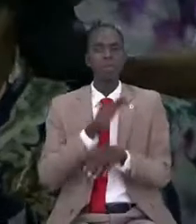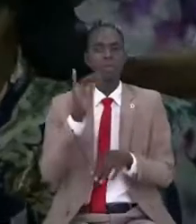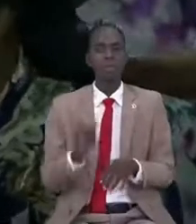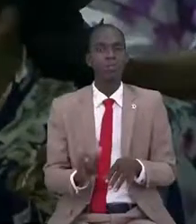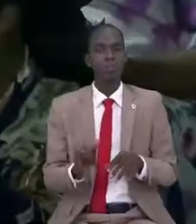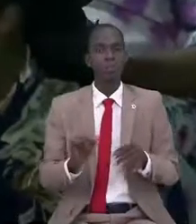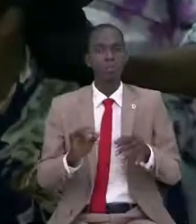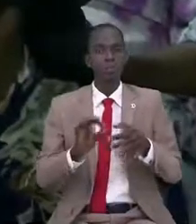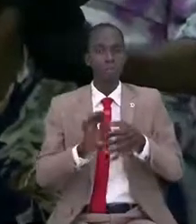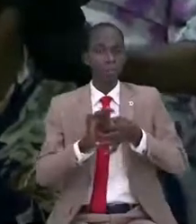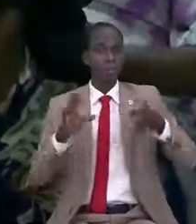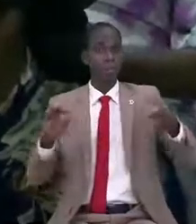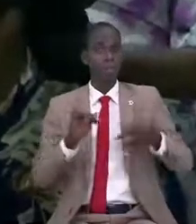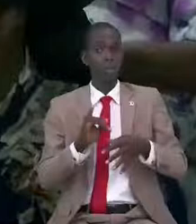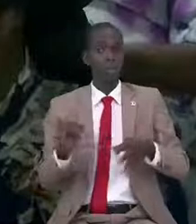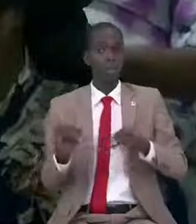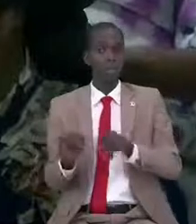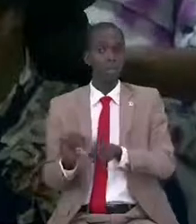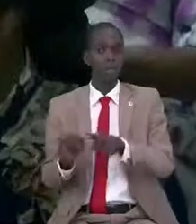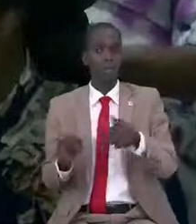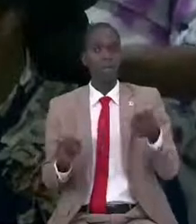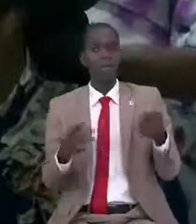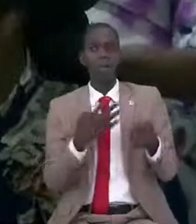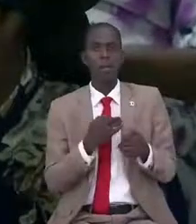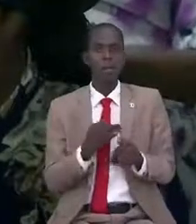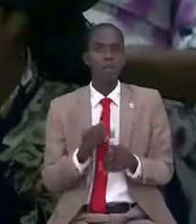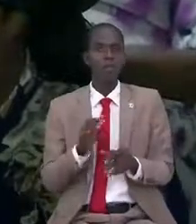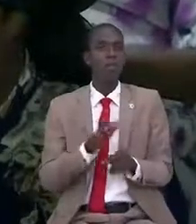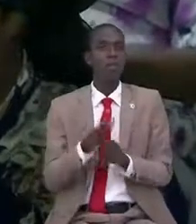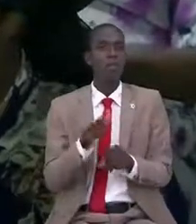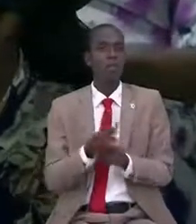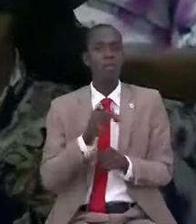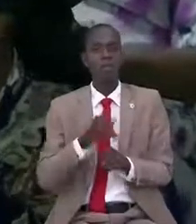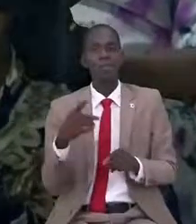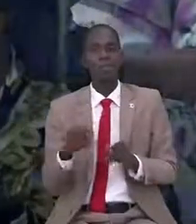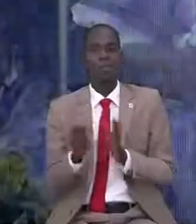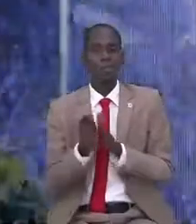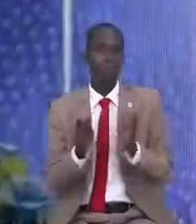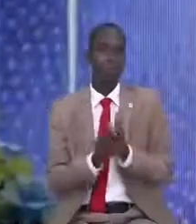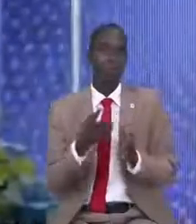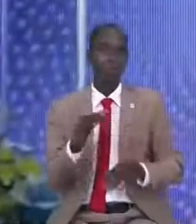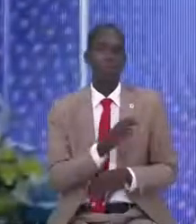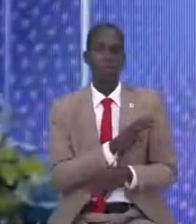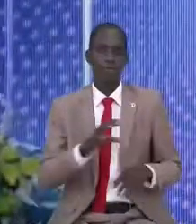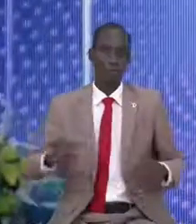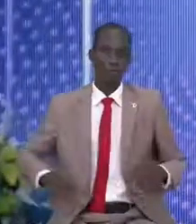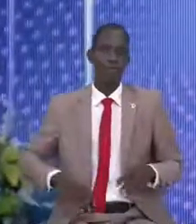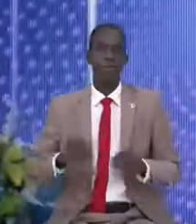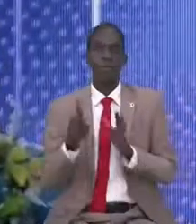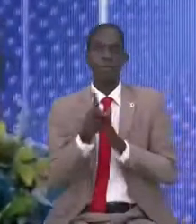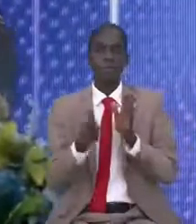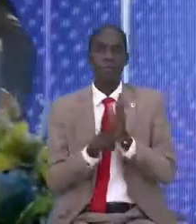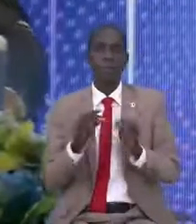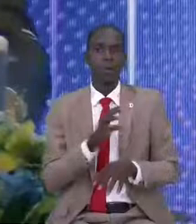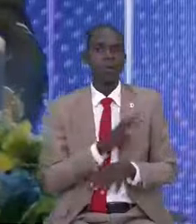Soulager décidément les autres et accomplir la loi de Christ. Le principe de Christ,